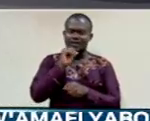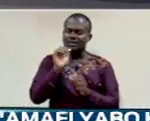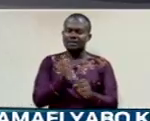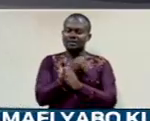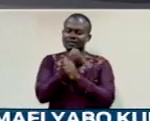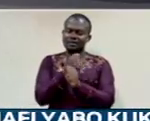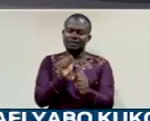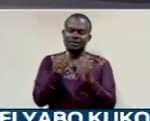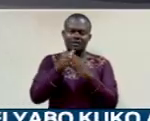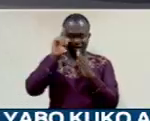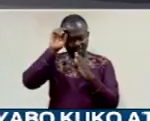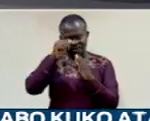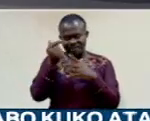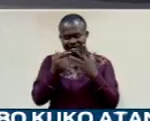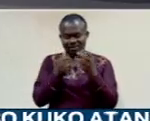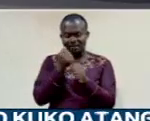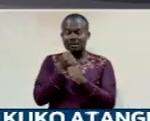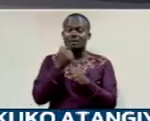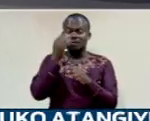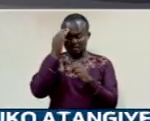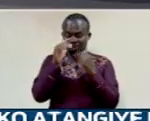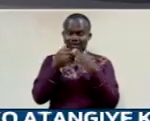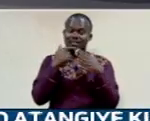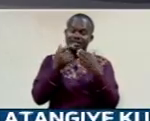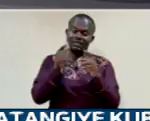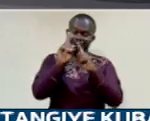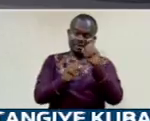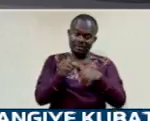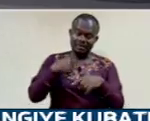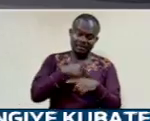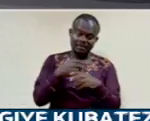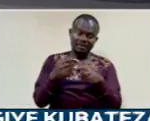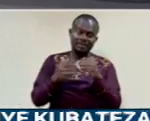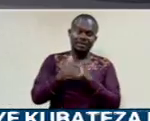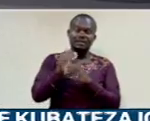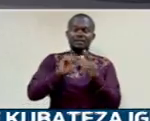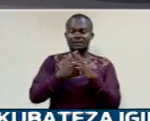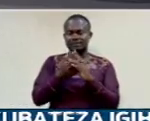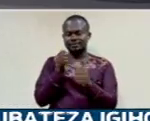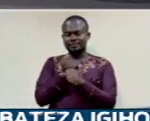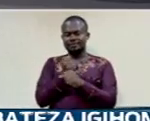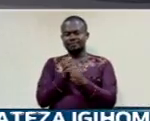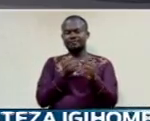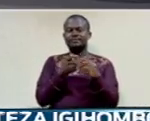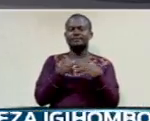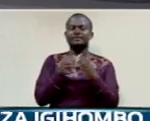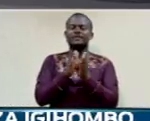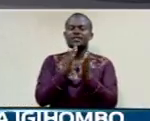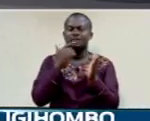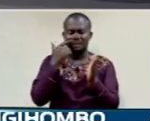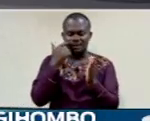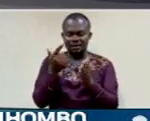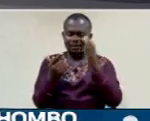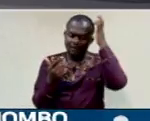bashobora gutekereza ikindi kintu bakora, kuko baravuga bati ibizamini ibyo twari tugiye gutangira kubikora. Ariko muri rusange wari